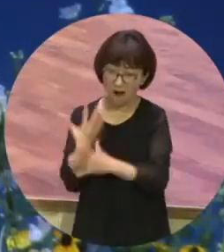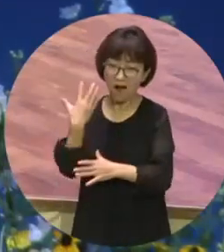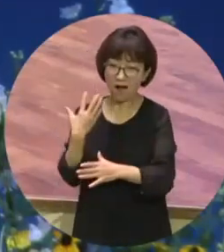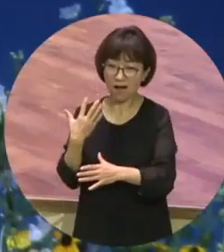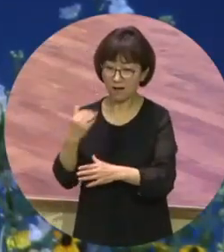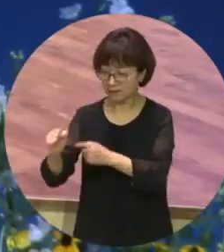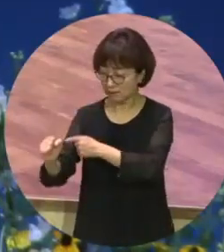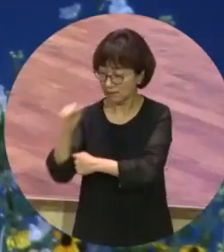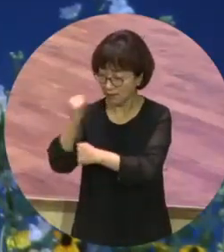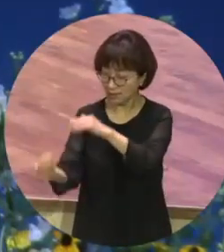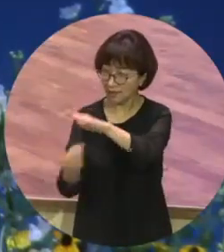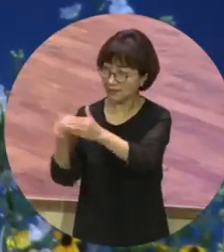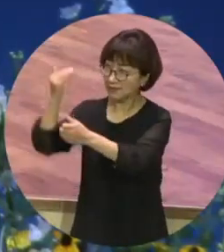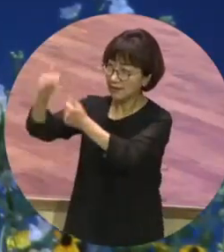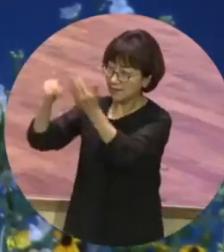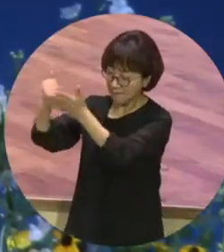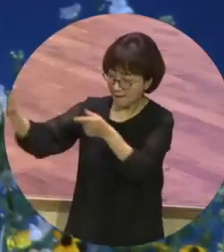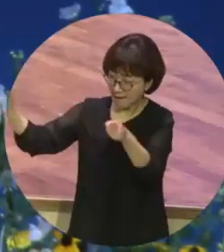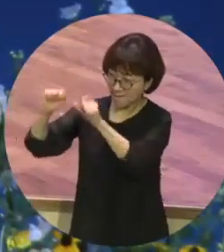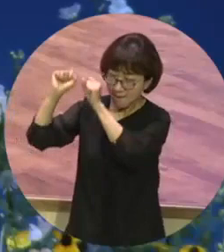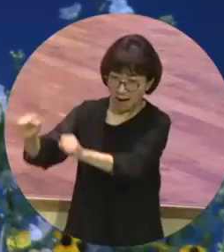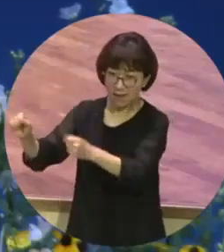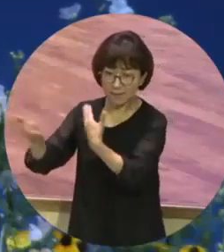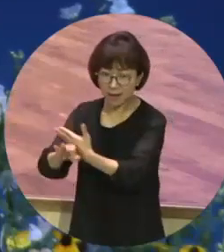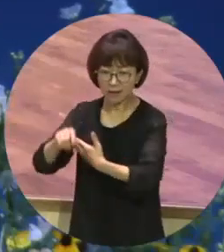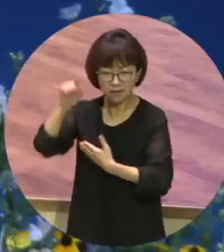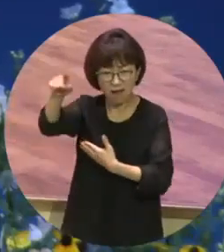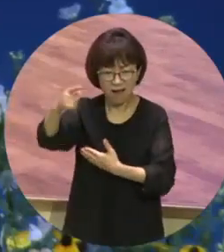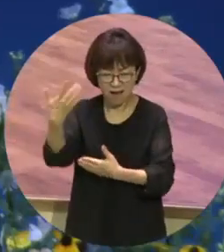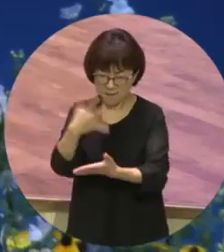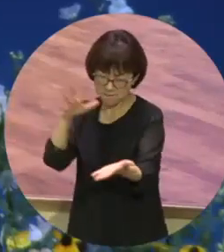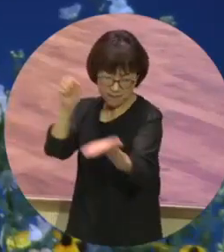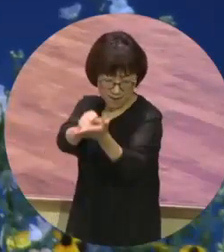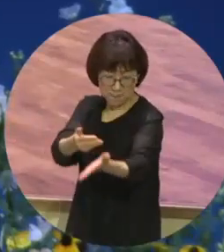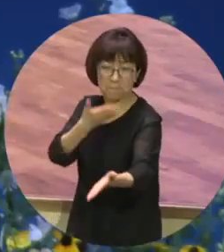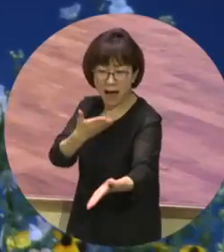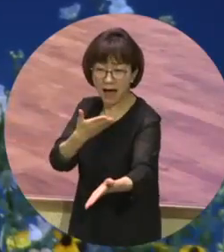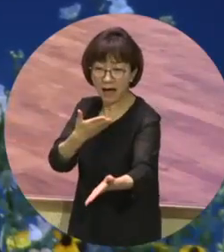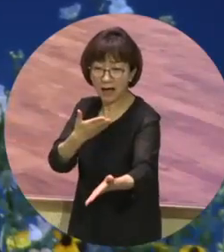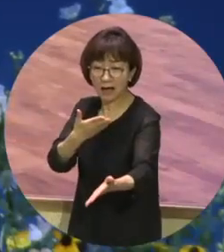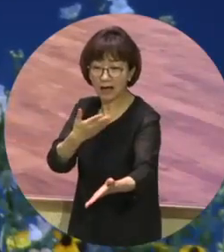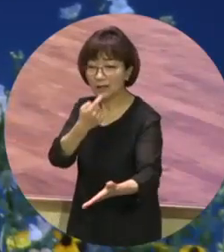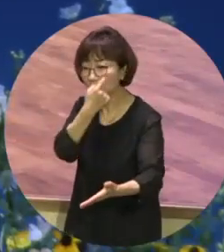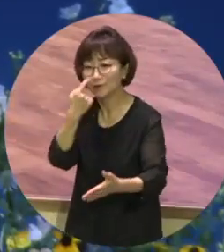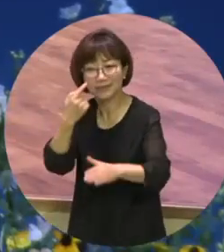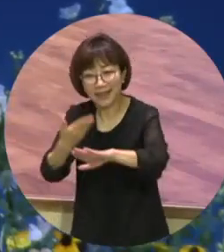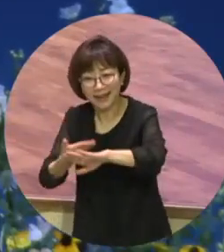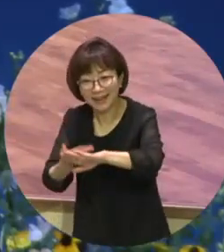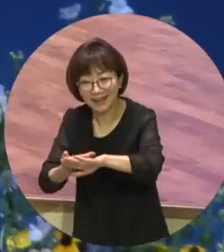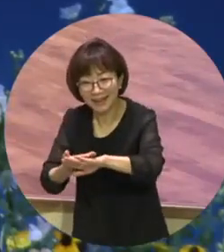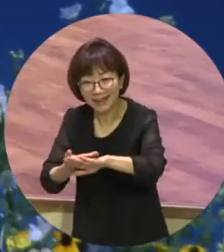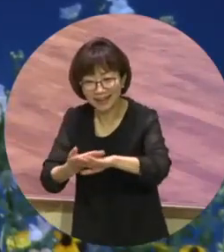전능자 하나님이 함께 하시면 저들은 우리의 밥입니다. 보는 눈이 달라요. 아시겠어요?